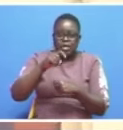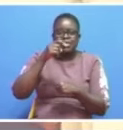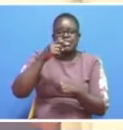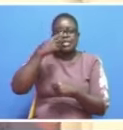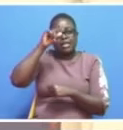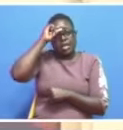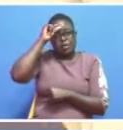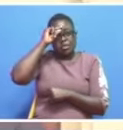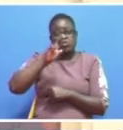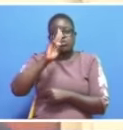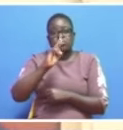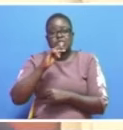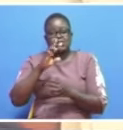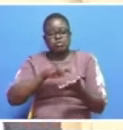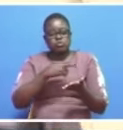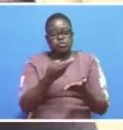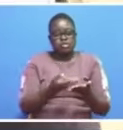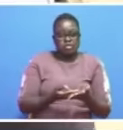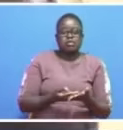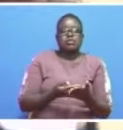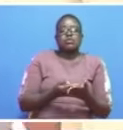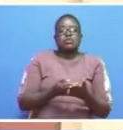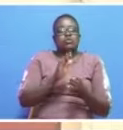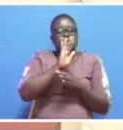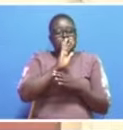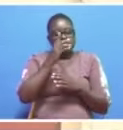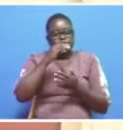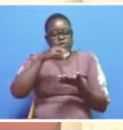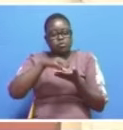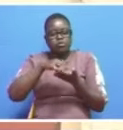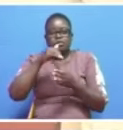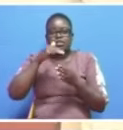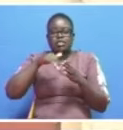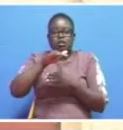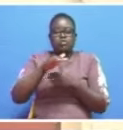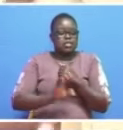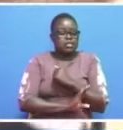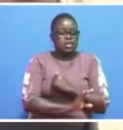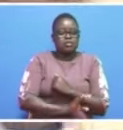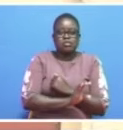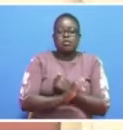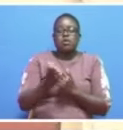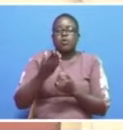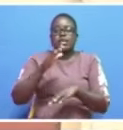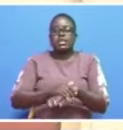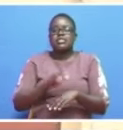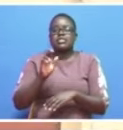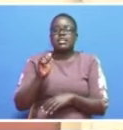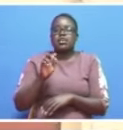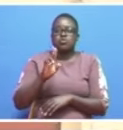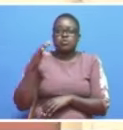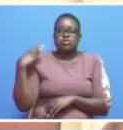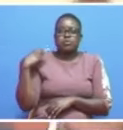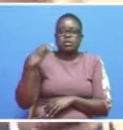The government will use its own resources kumuambia hiyo kiti katika inji za mbalimbali apate kiti ya AU.